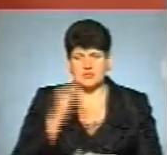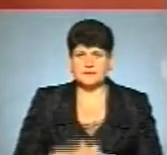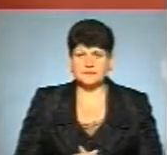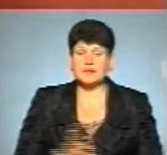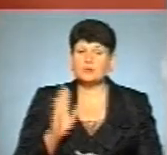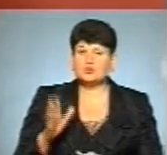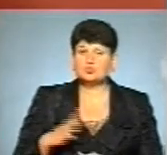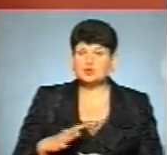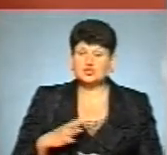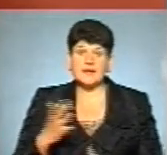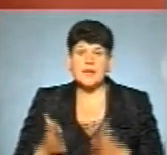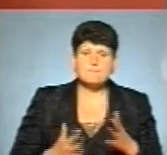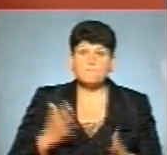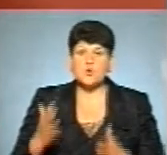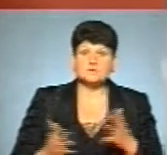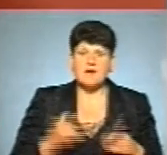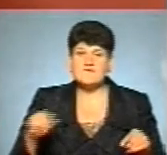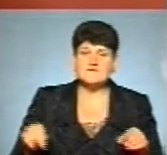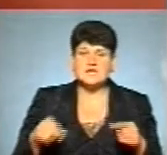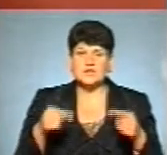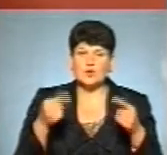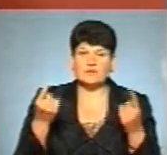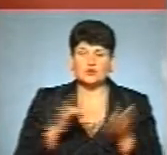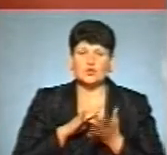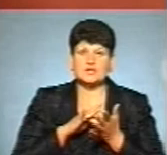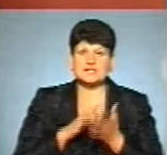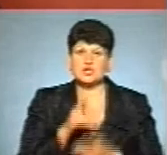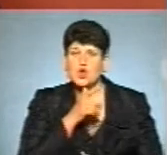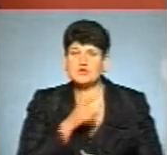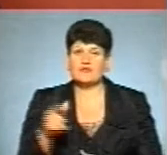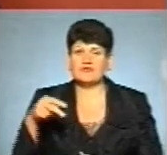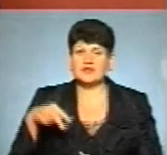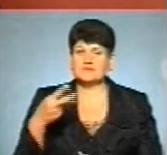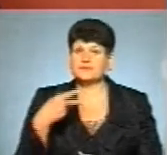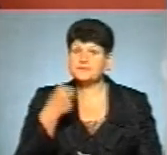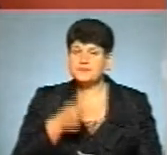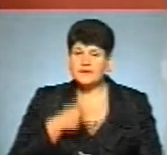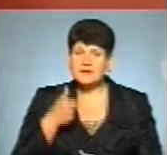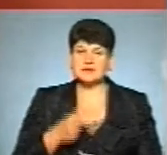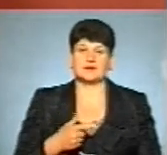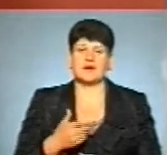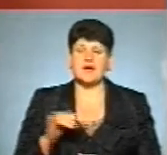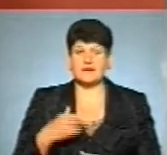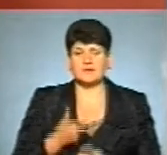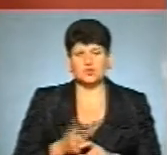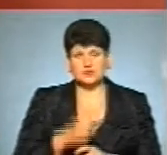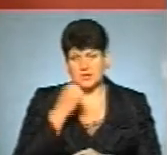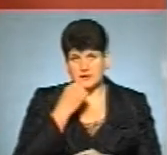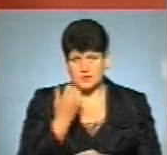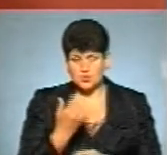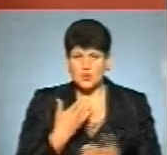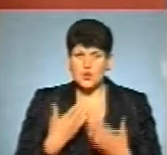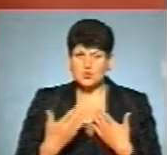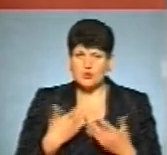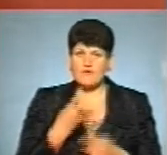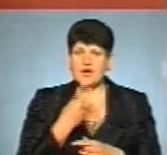будемо чекати пожвавлення, відновлення чи відродження туристичного сезону у 2020 році з оптимізмом. Я вам дуже дякую за цю розмову.